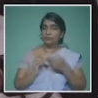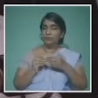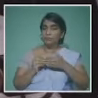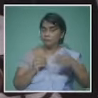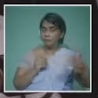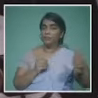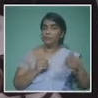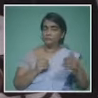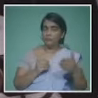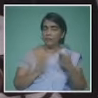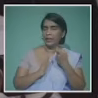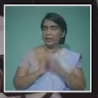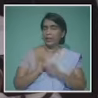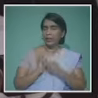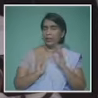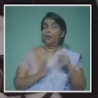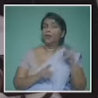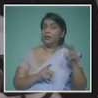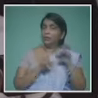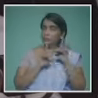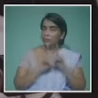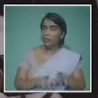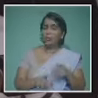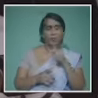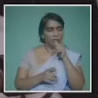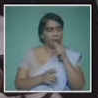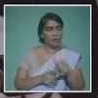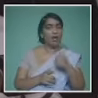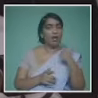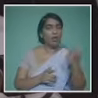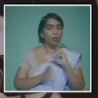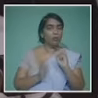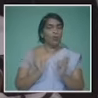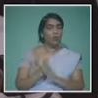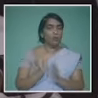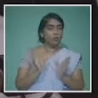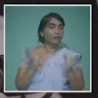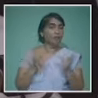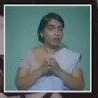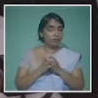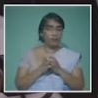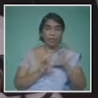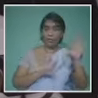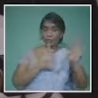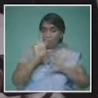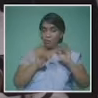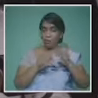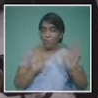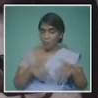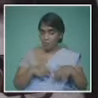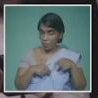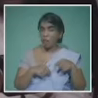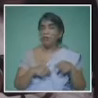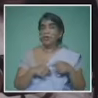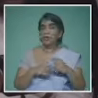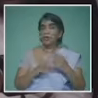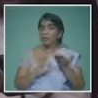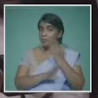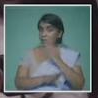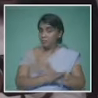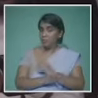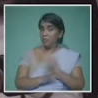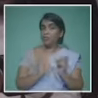සංක්‍රාන්තියේ විධිවිධානය. ඒ අනුව ඉතාමත් පැහැදිලි අලුත් කොමිෂන් සභාව පත්වන තුරු ඉස්සෙල්ලා